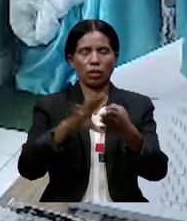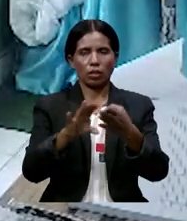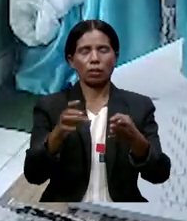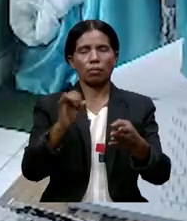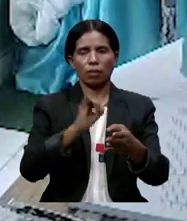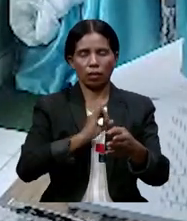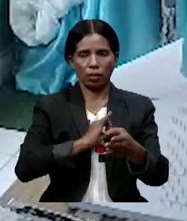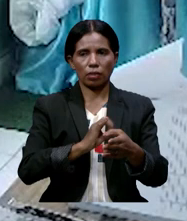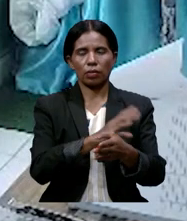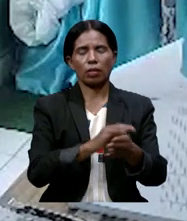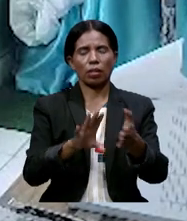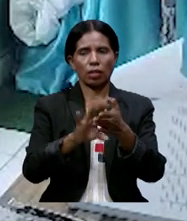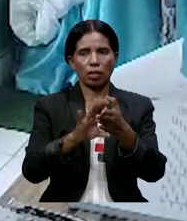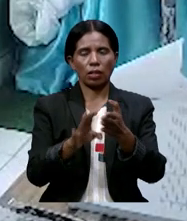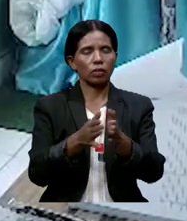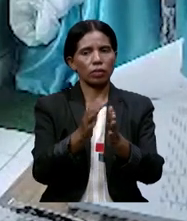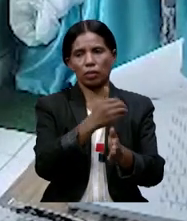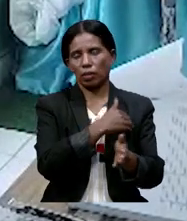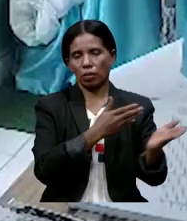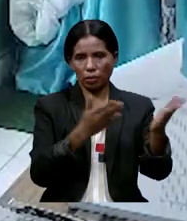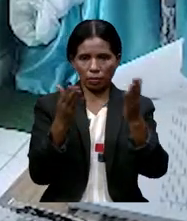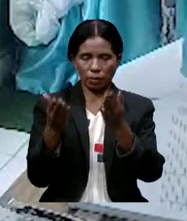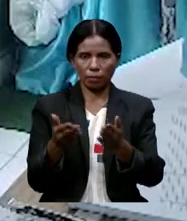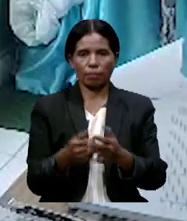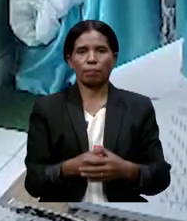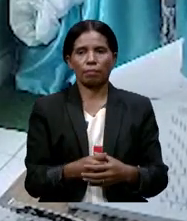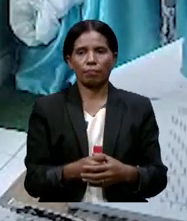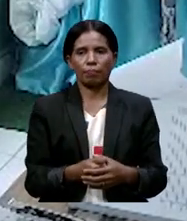ninya sirne pedido regular sidok tama mai antau